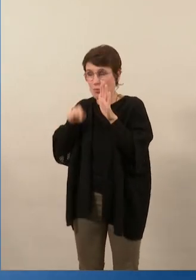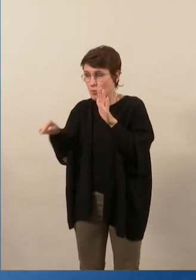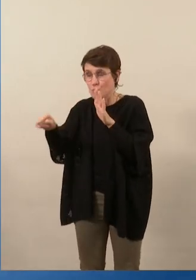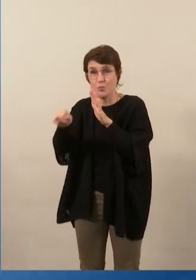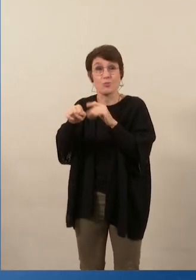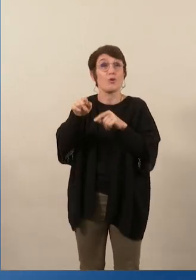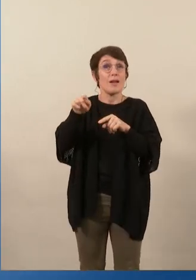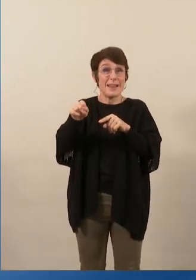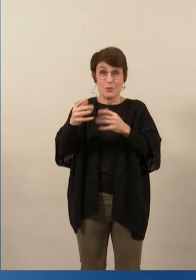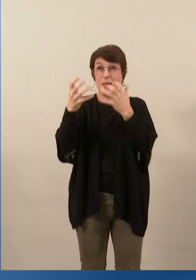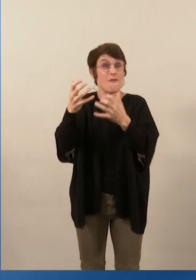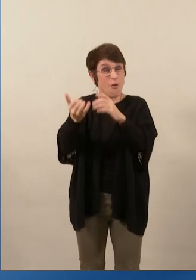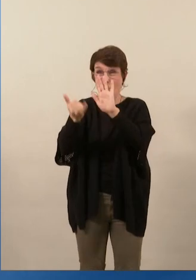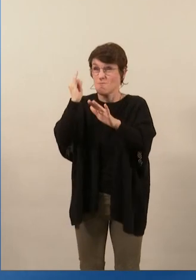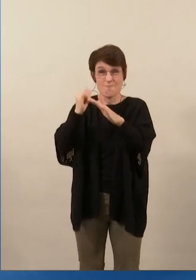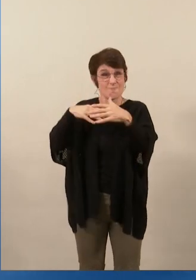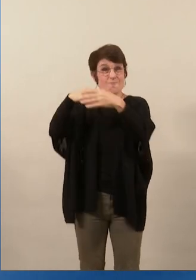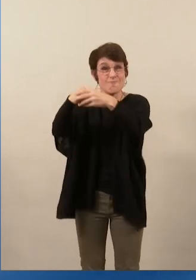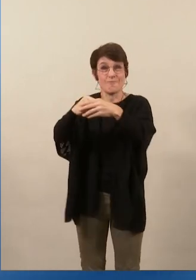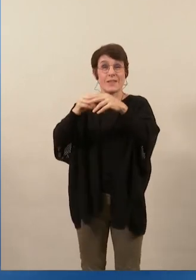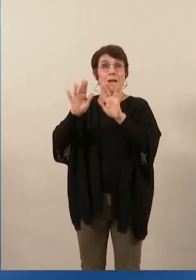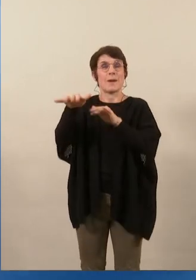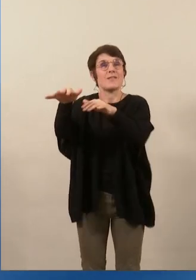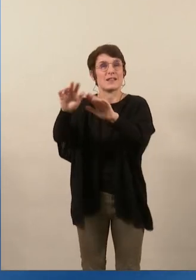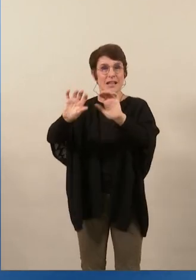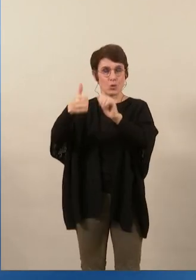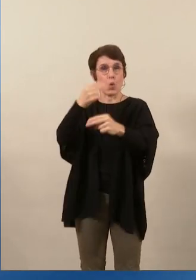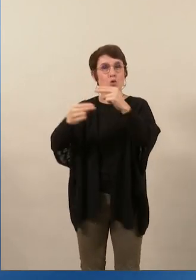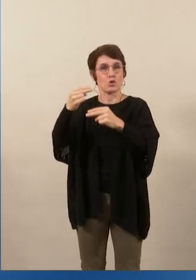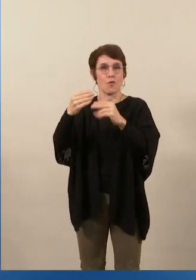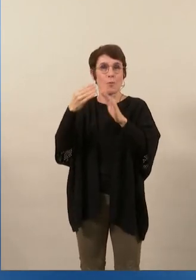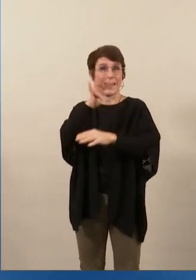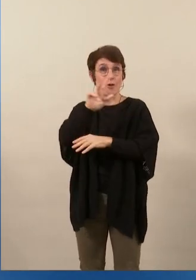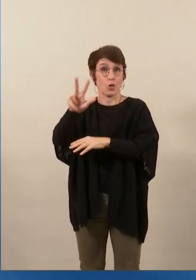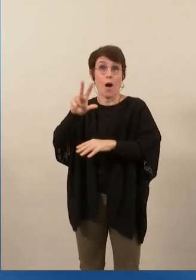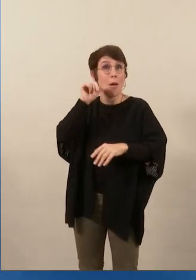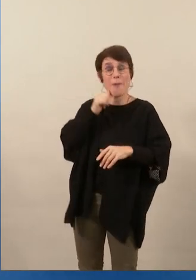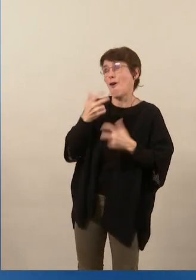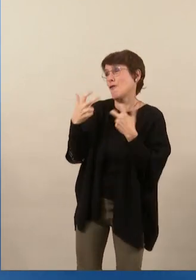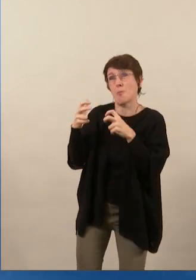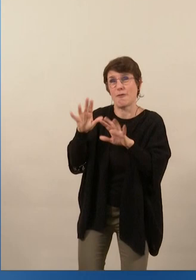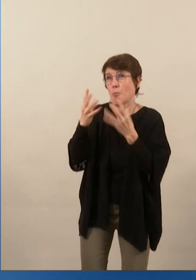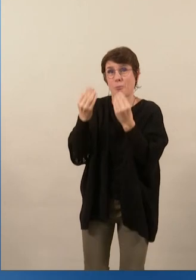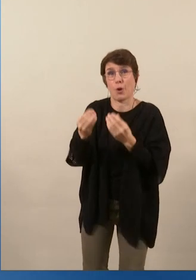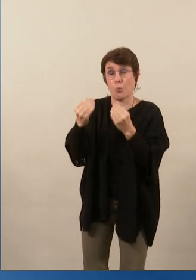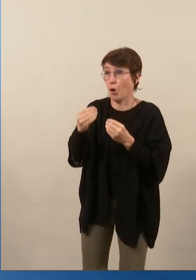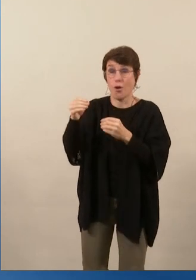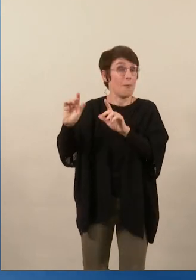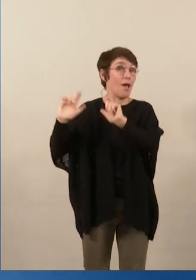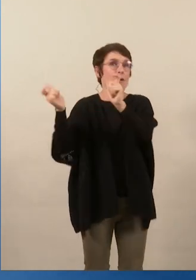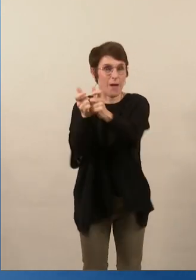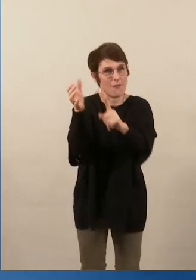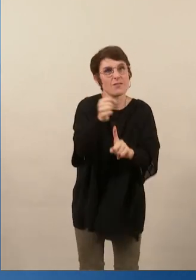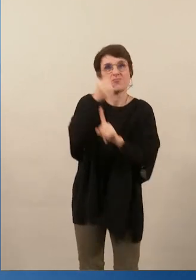de ses parents pour aller manifester en ce 11 novembre 43 déportés et survivant de de ces camps de la mort euh ce ce